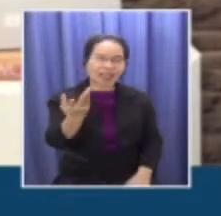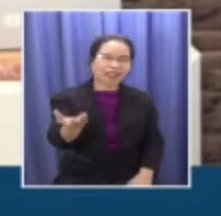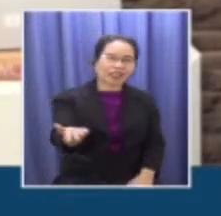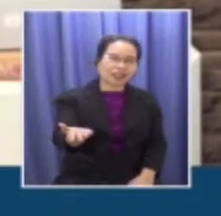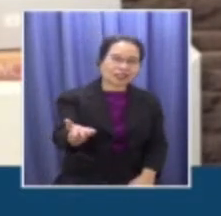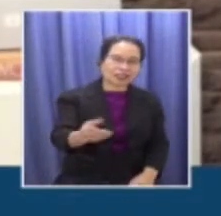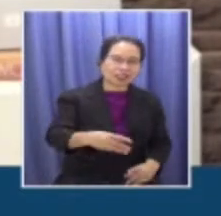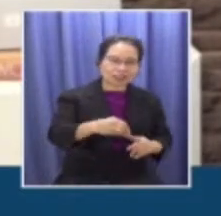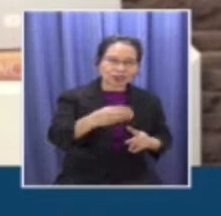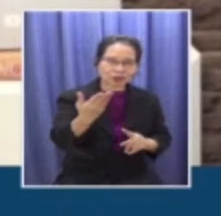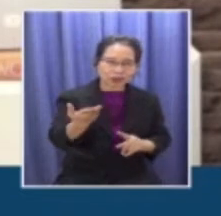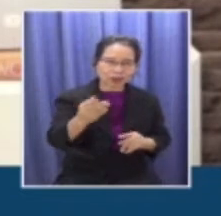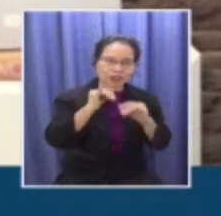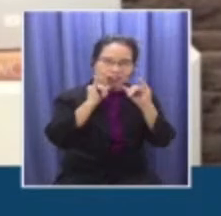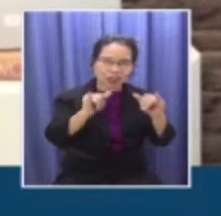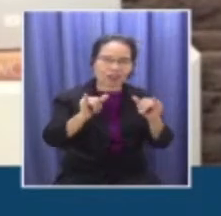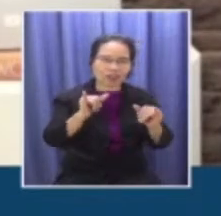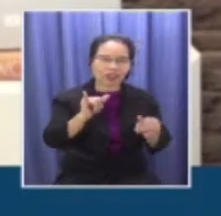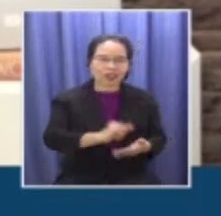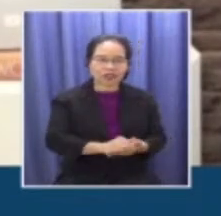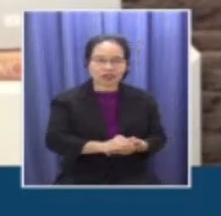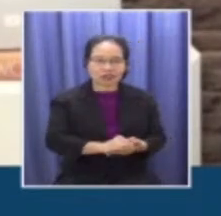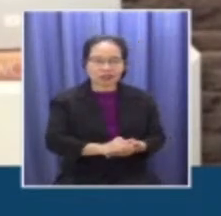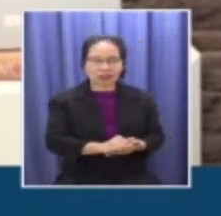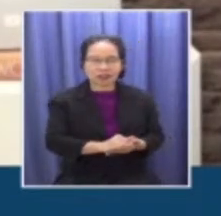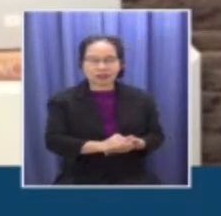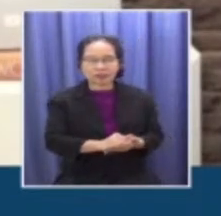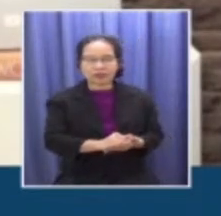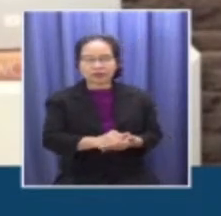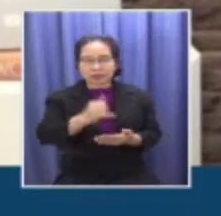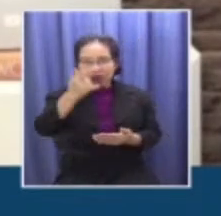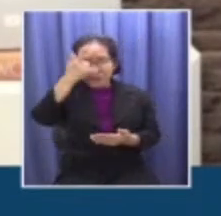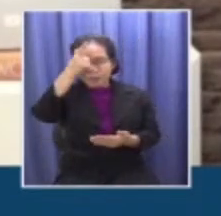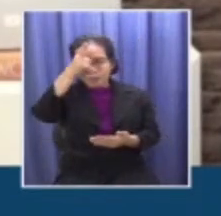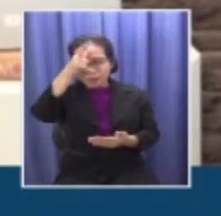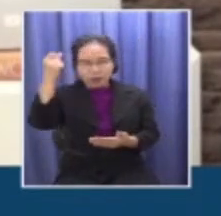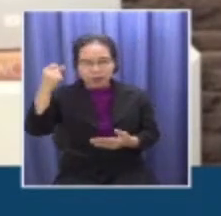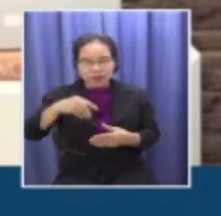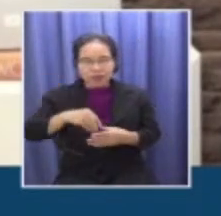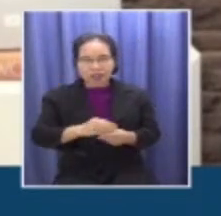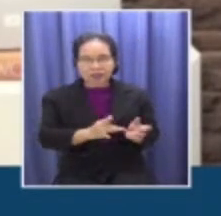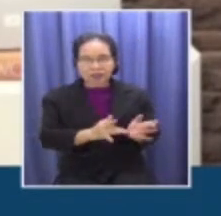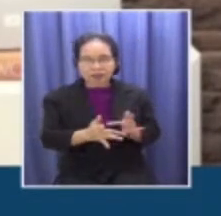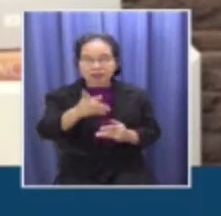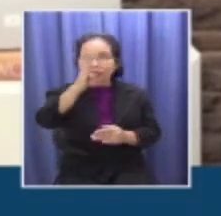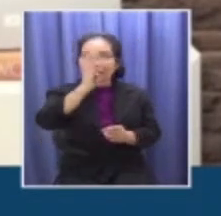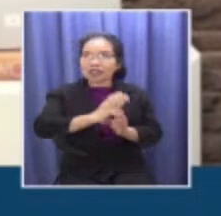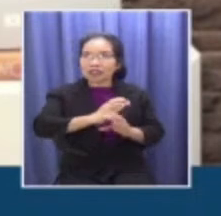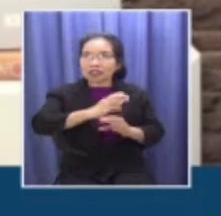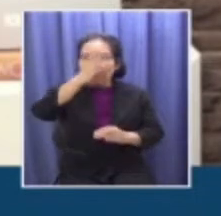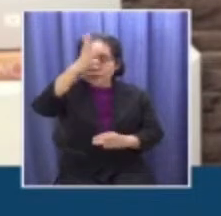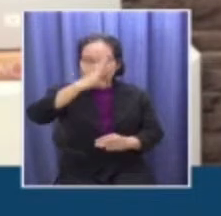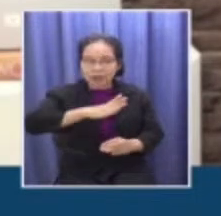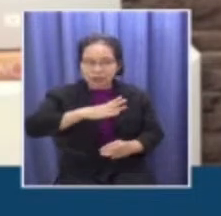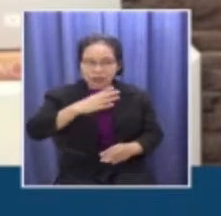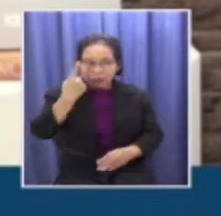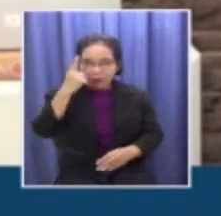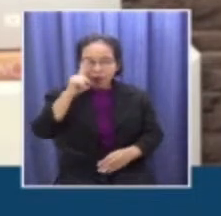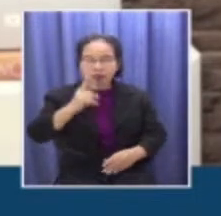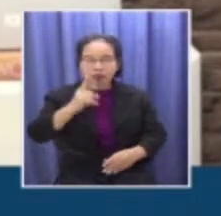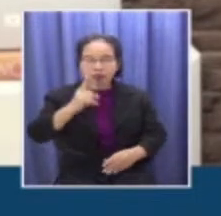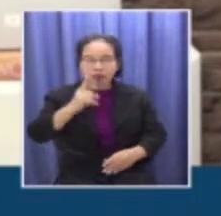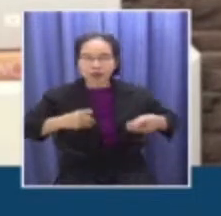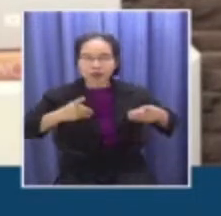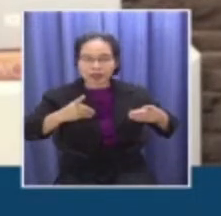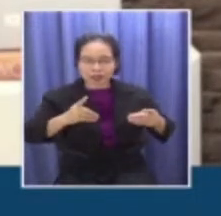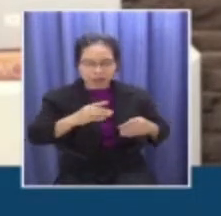sɛ nipa betumi akɔtena wiem nipa biara ni wɔte wiem sɛ de nipa tumi tena asase so nante